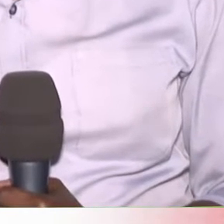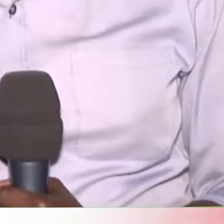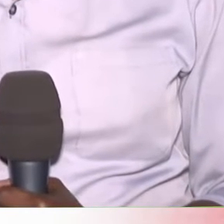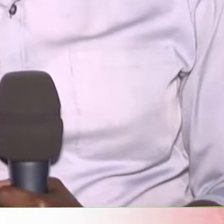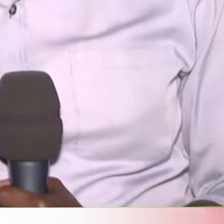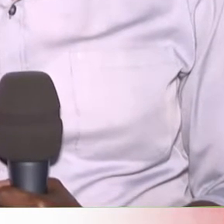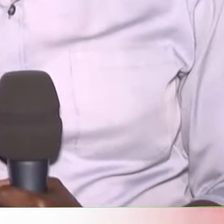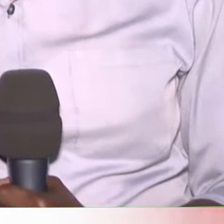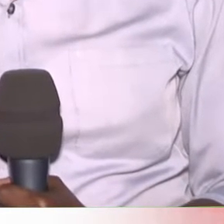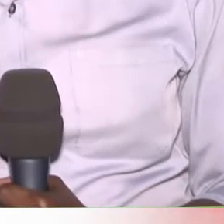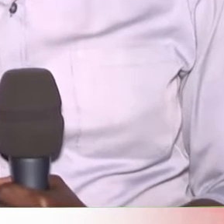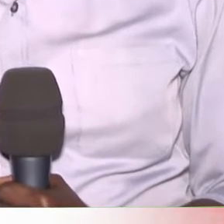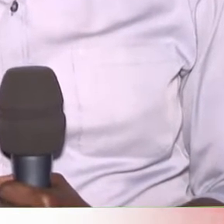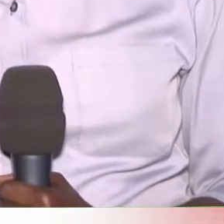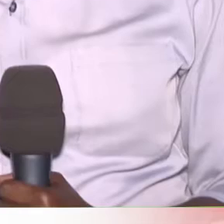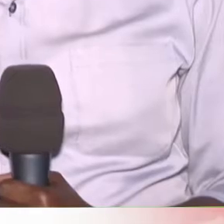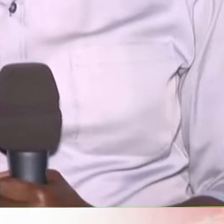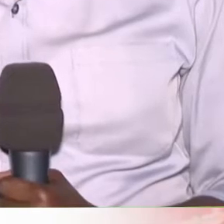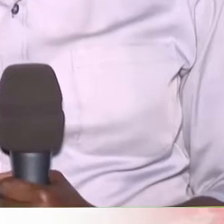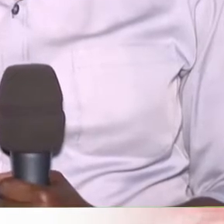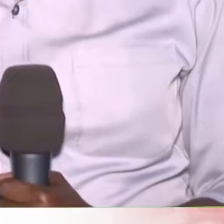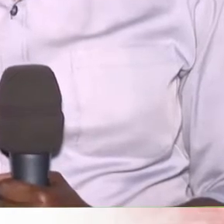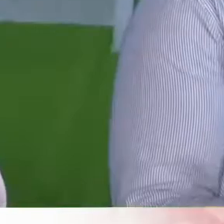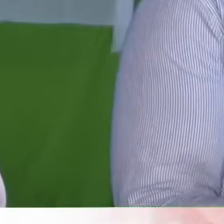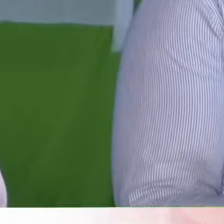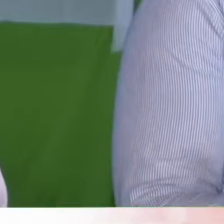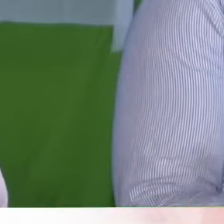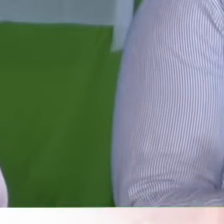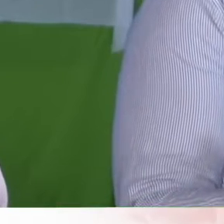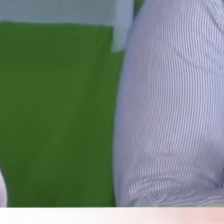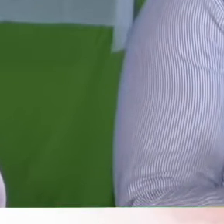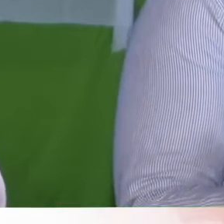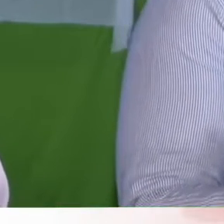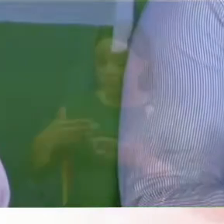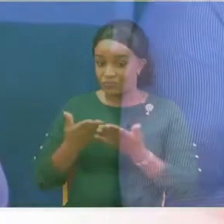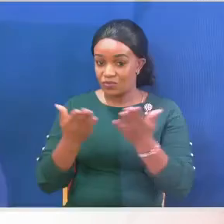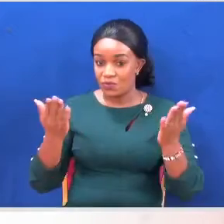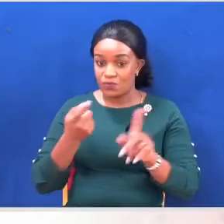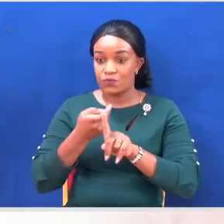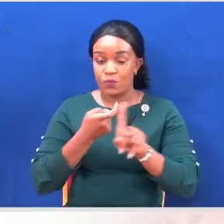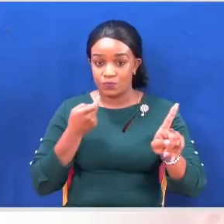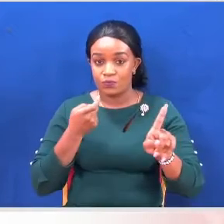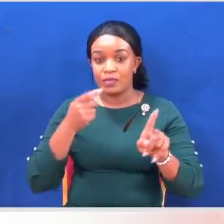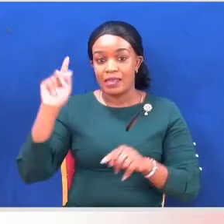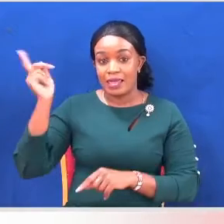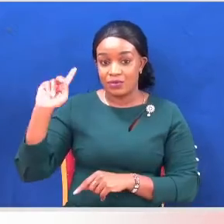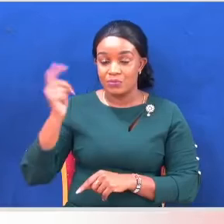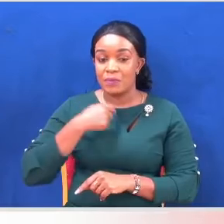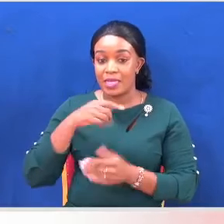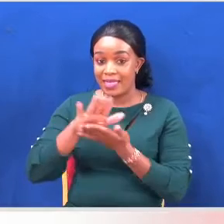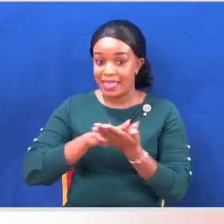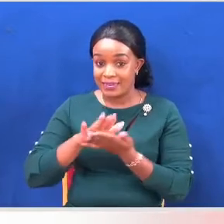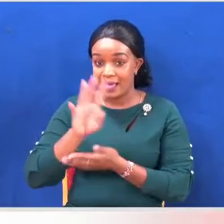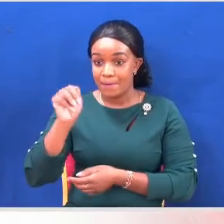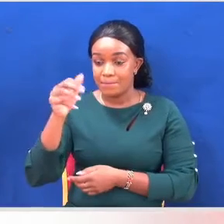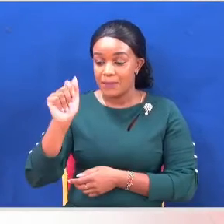Naam, Elizabeth Mutuku, na kupata kwa njia njema ukiwa kwenye studio zetu jijini Nairobi. Nipo katika eneo la Matungu.